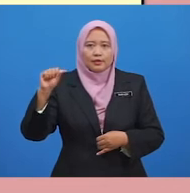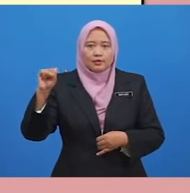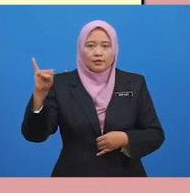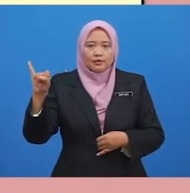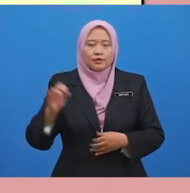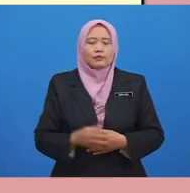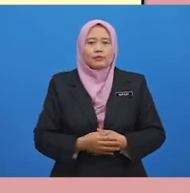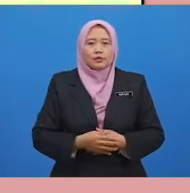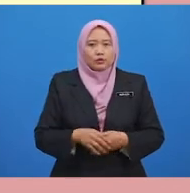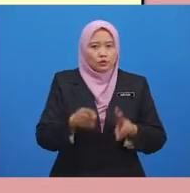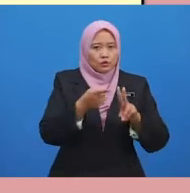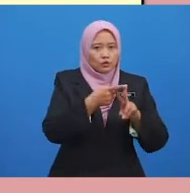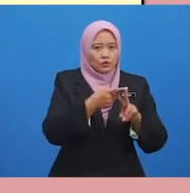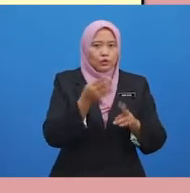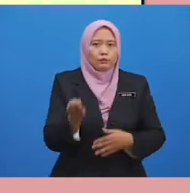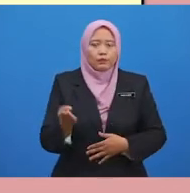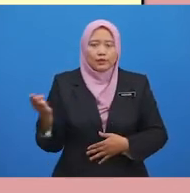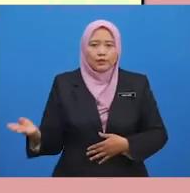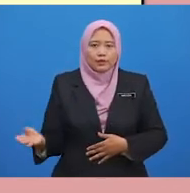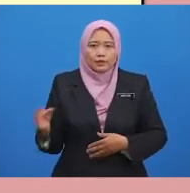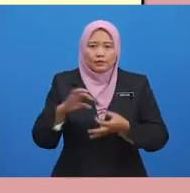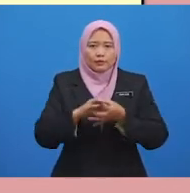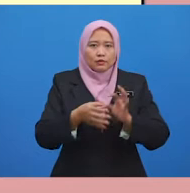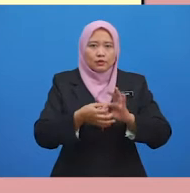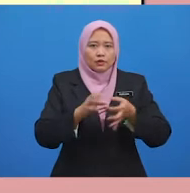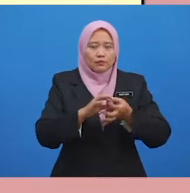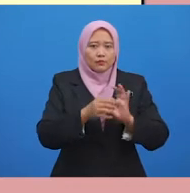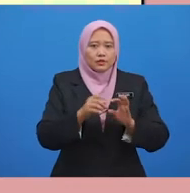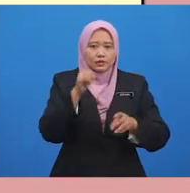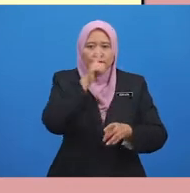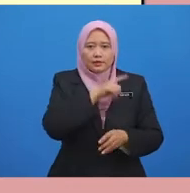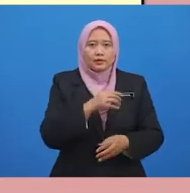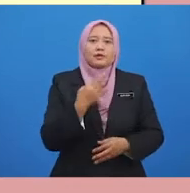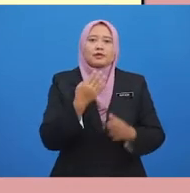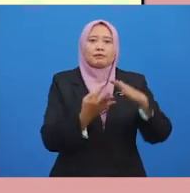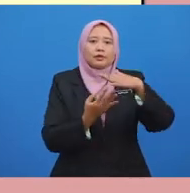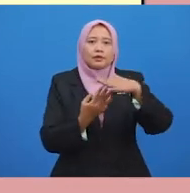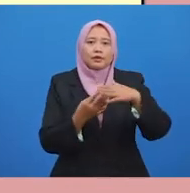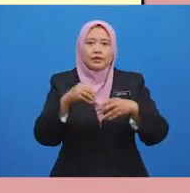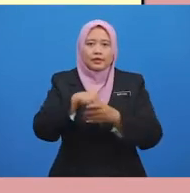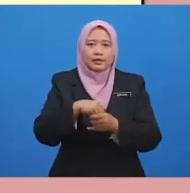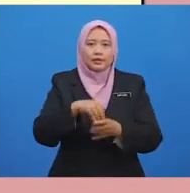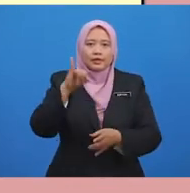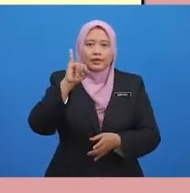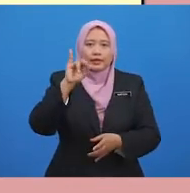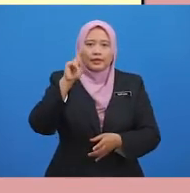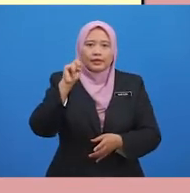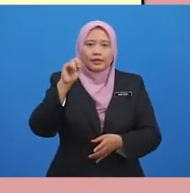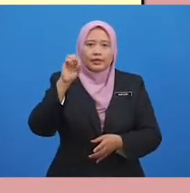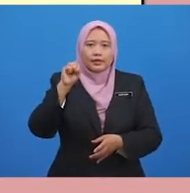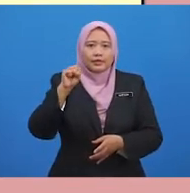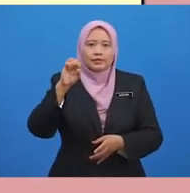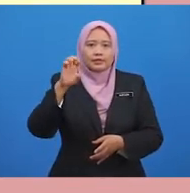dalam incinerator yang tertutup yang mempunyai sistem pembersihan udara sebelum